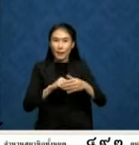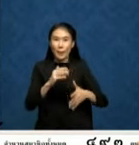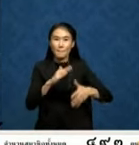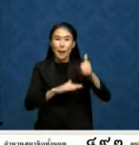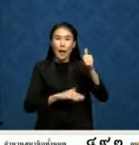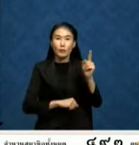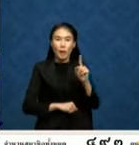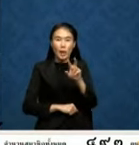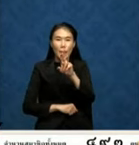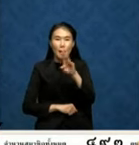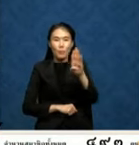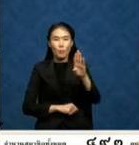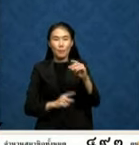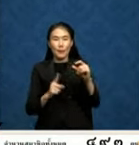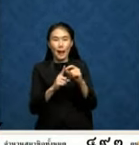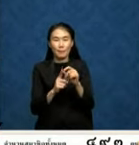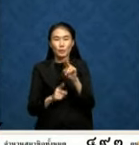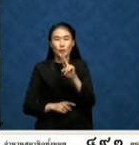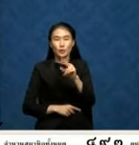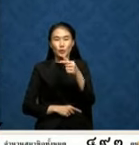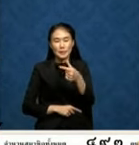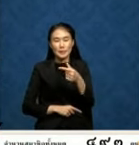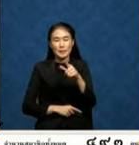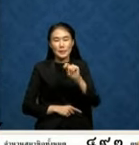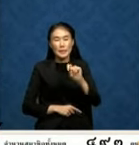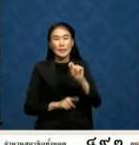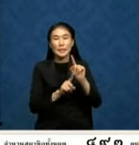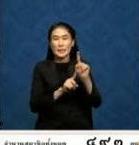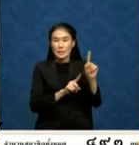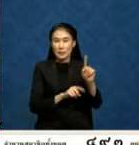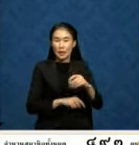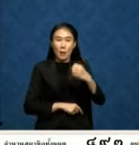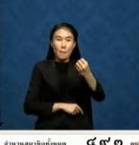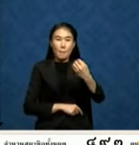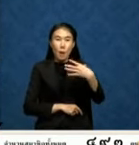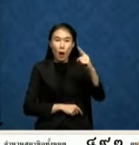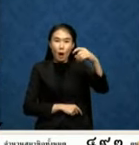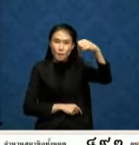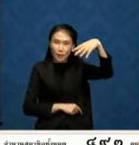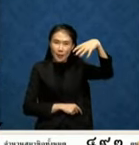บของ UGT 1นะครับซึ่งก็เป็นระบบที่เราให้ทางการไฟฟ้าเนี่ย